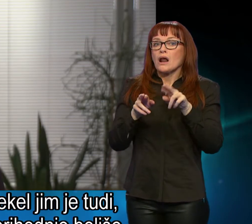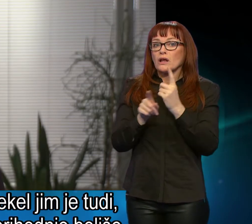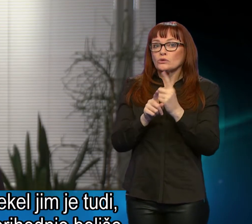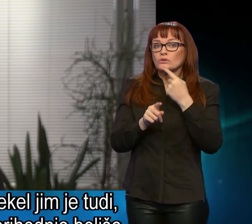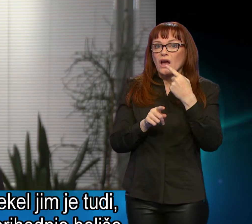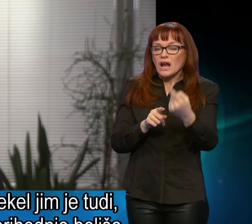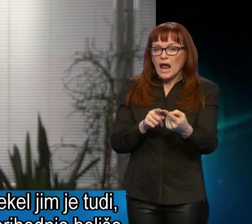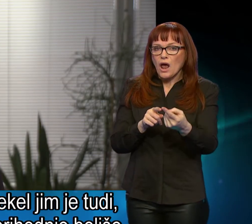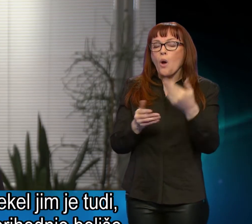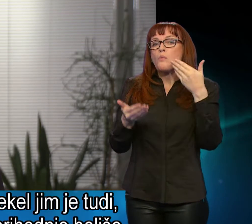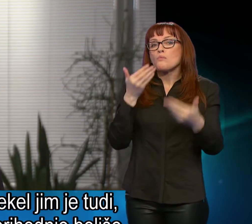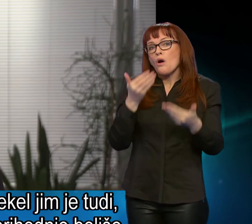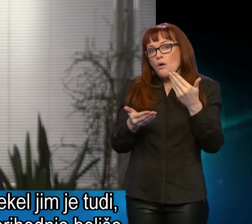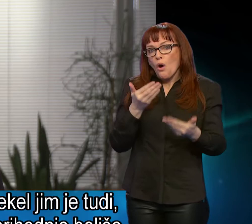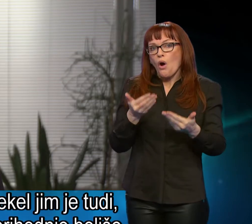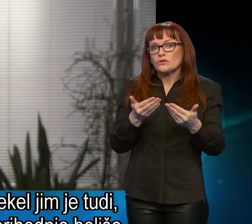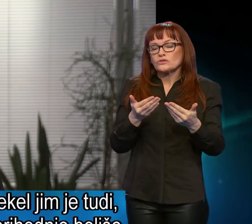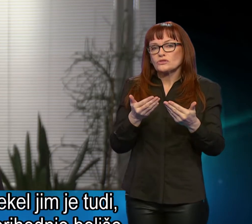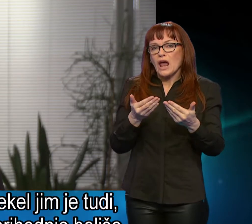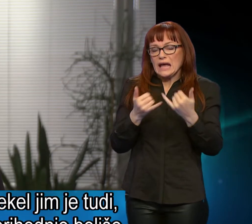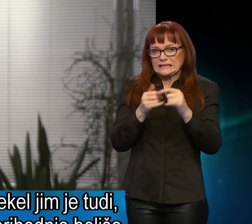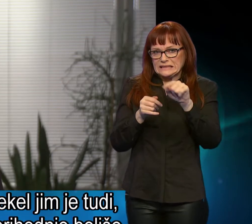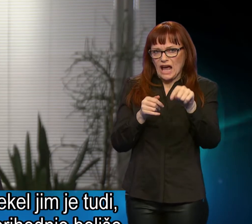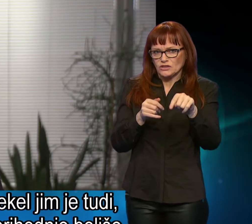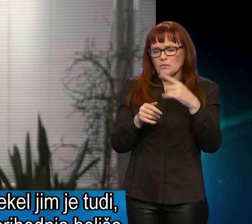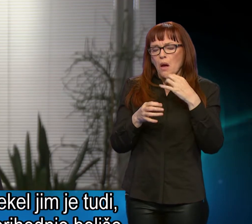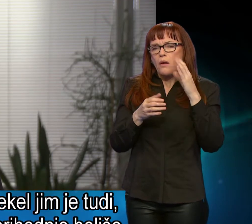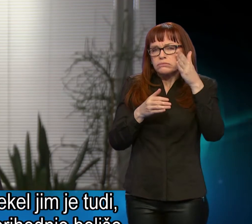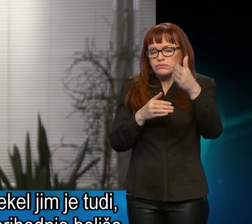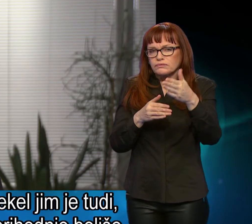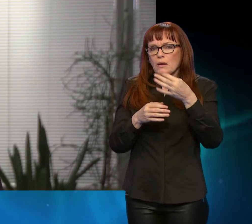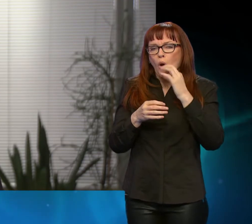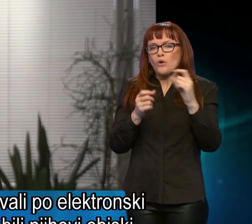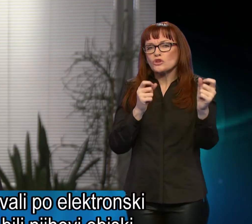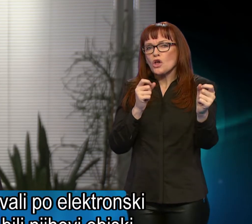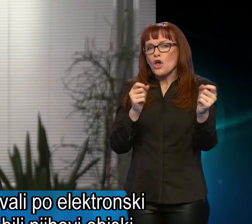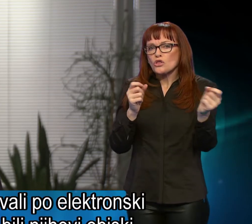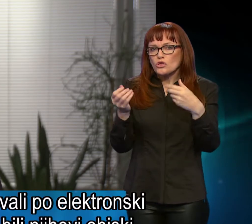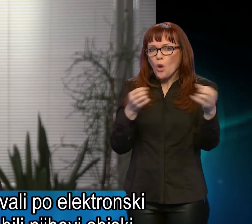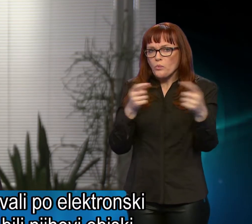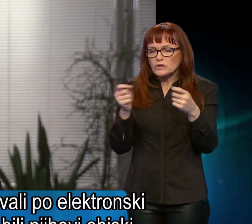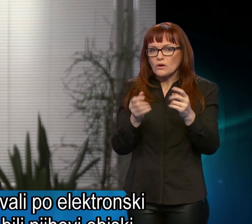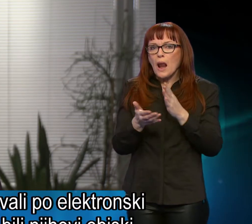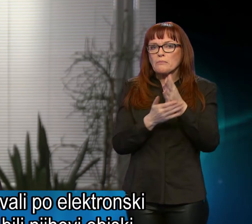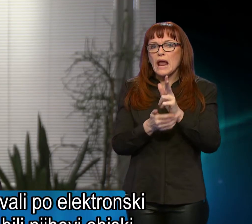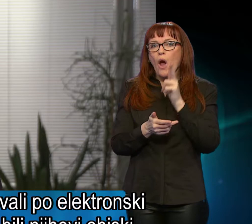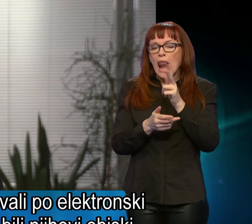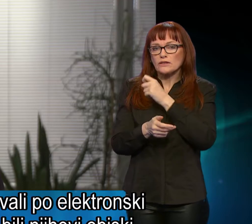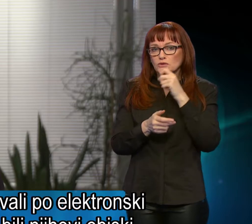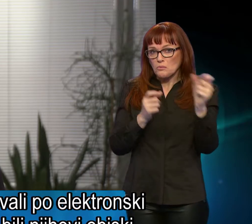tudi, da bi bilo mogoče zdaj v prihodnje, da se bi bolj dopisovali preko elektronske pošte,